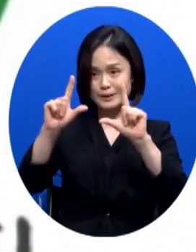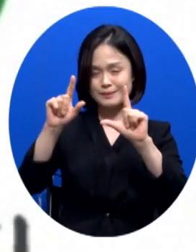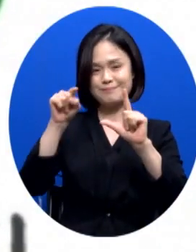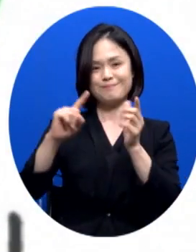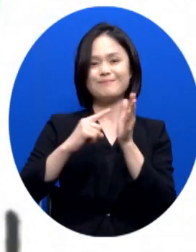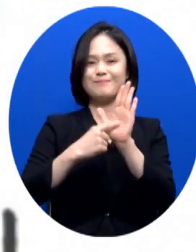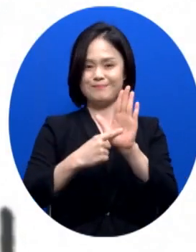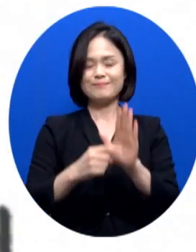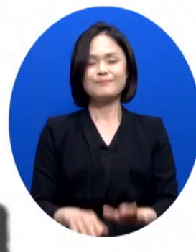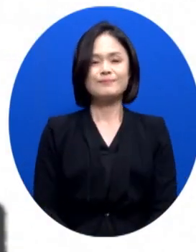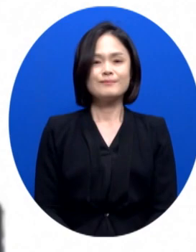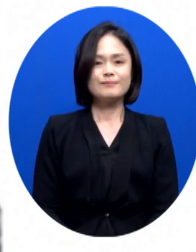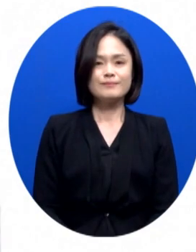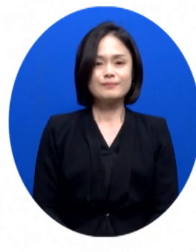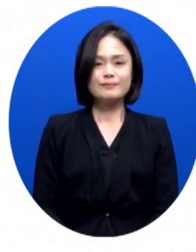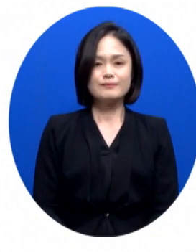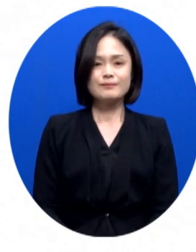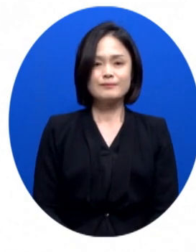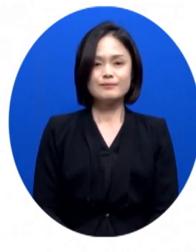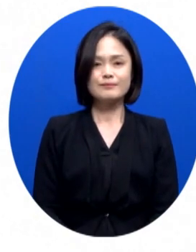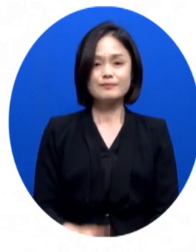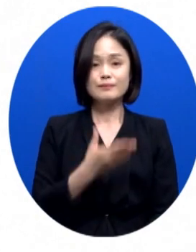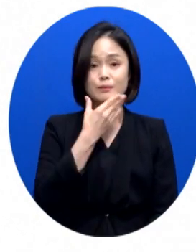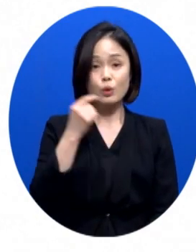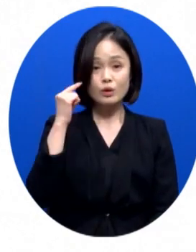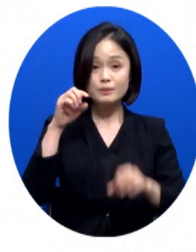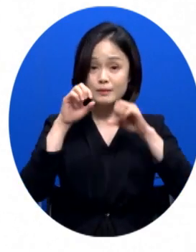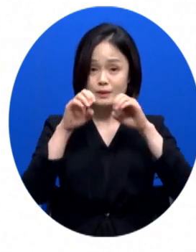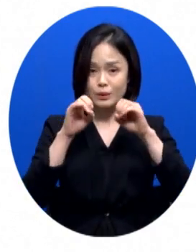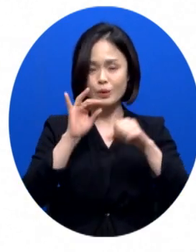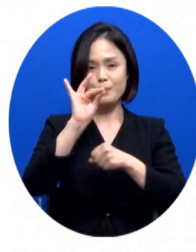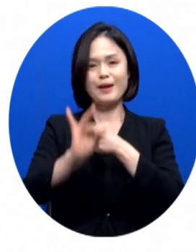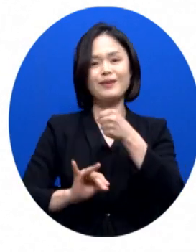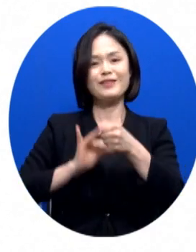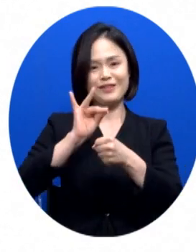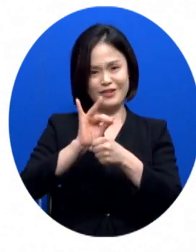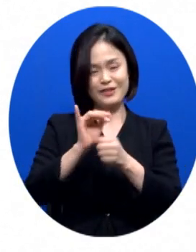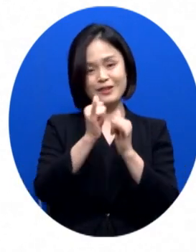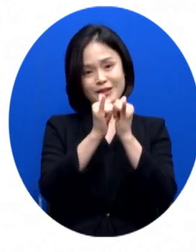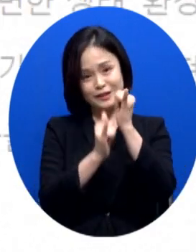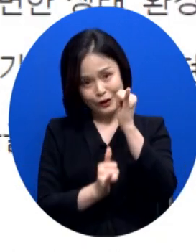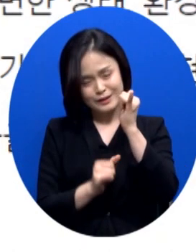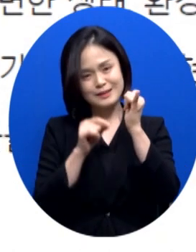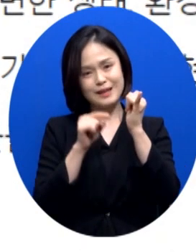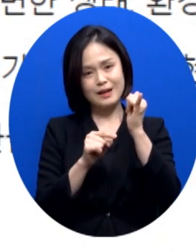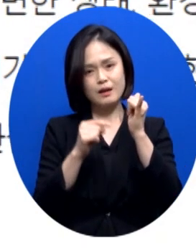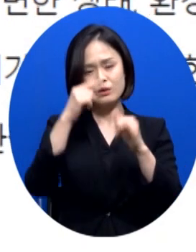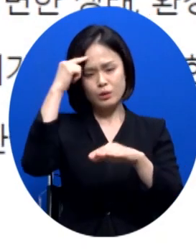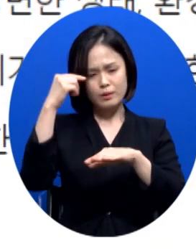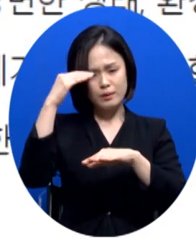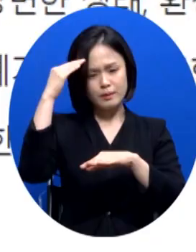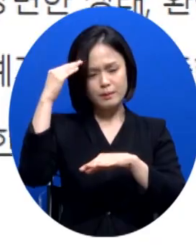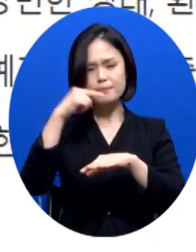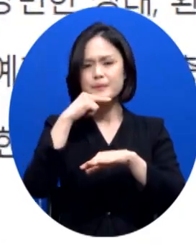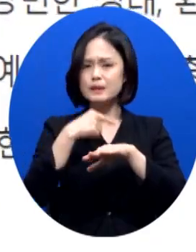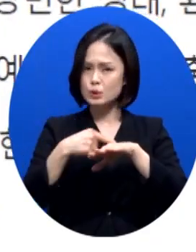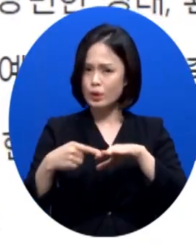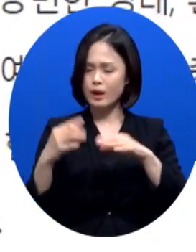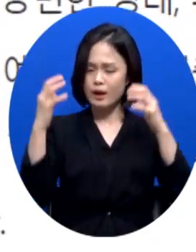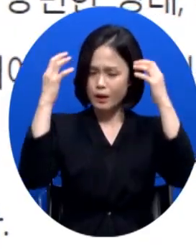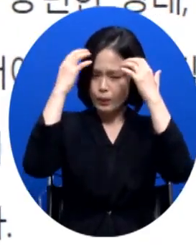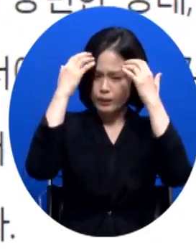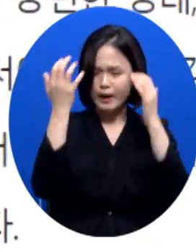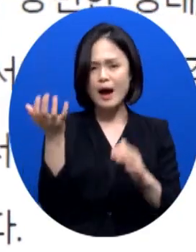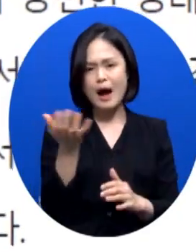엠블럼은 복음 선교 100년의 역동성과 선교 역사의 시작 민족의 고난과 아픔의 역사 앞으로